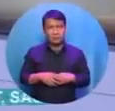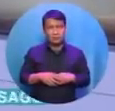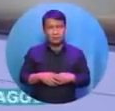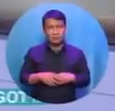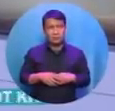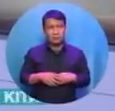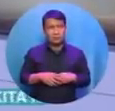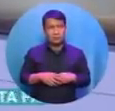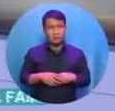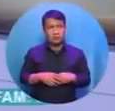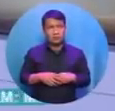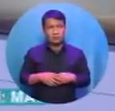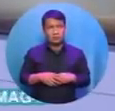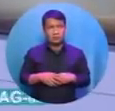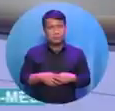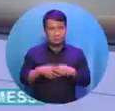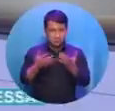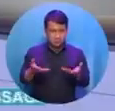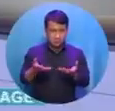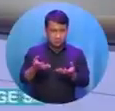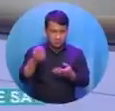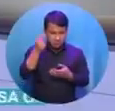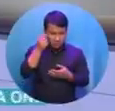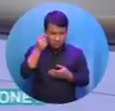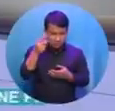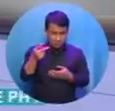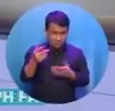nananakit. Wala.